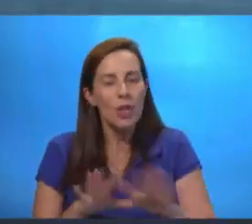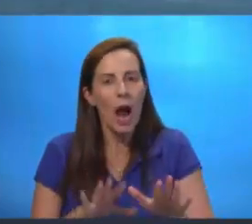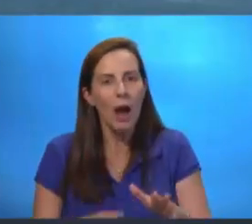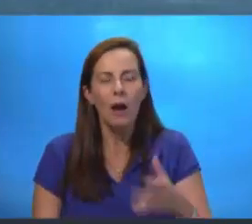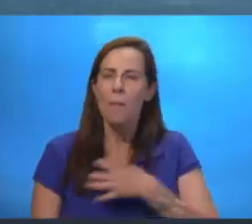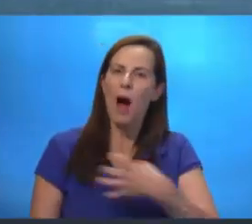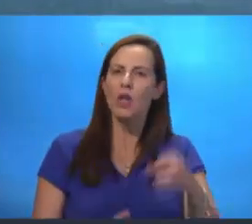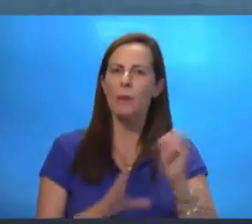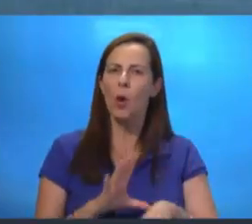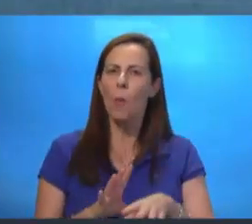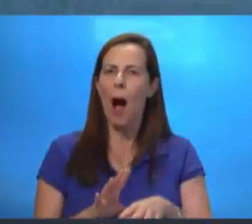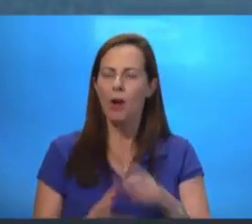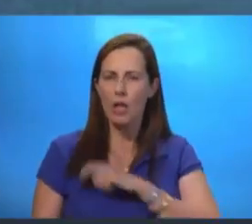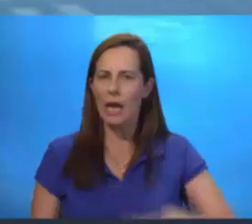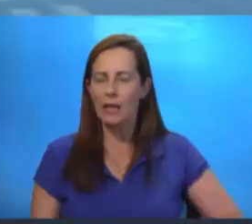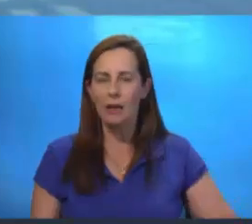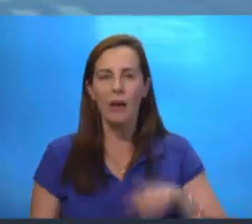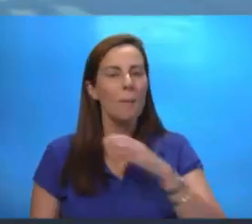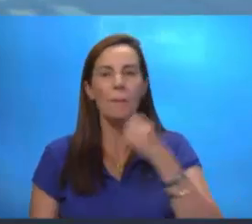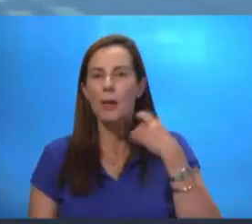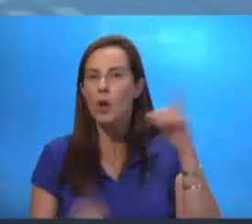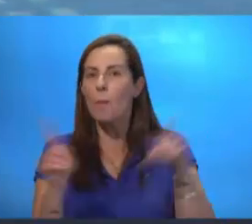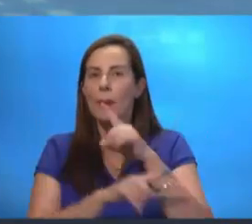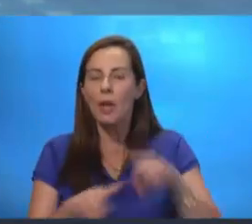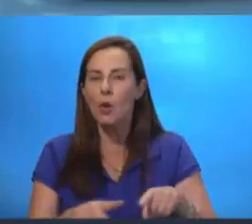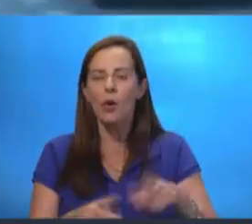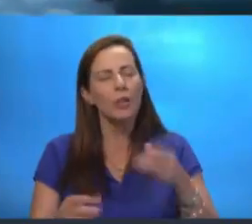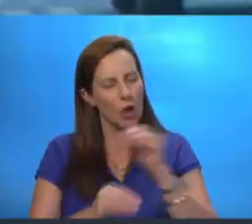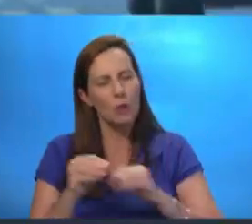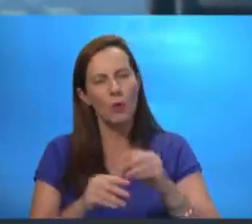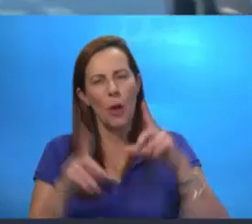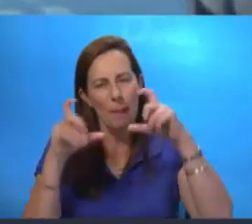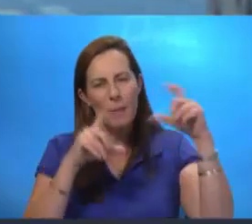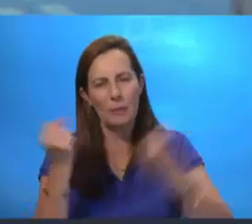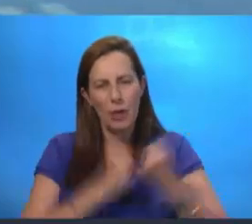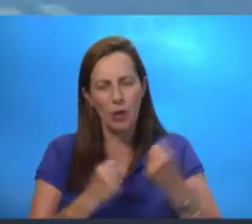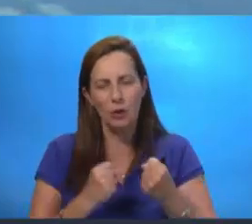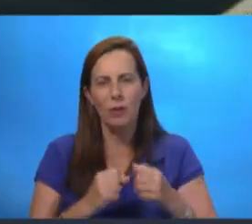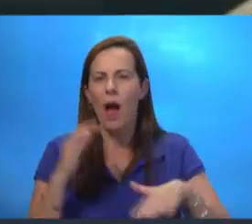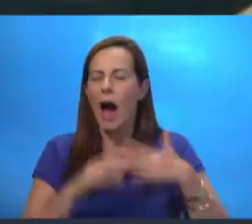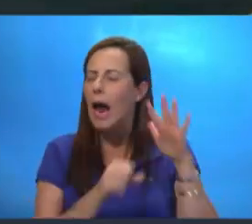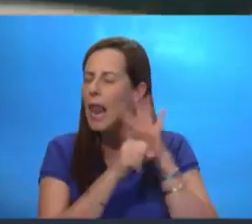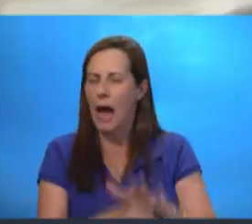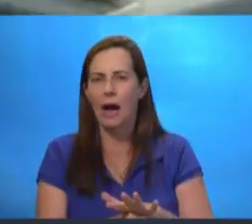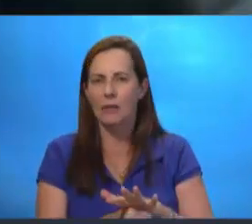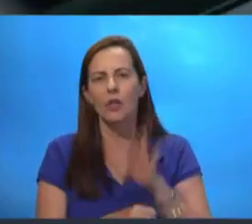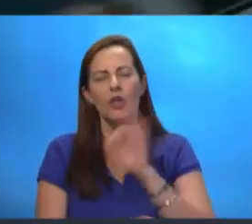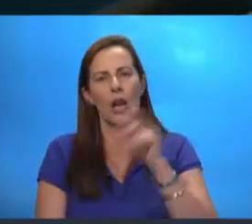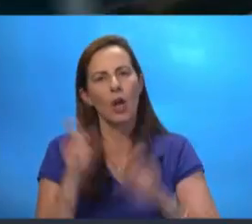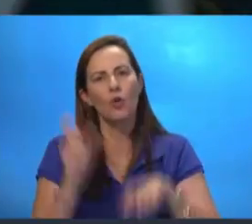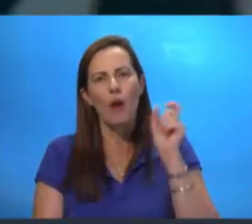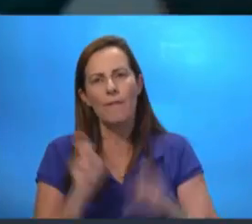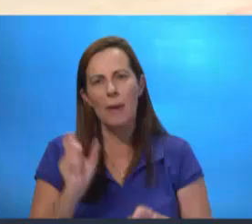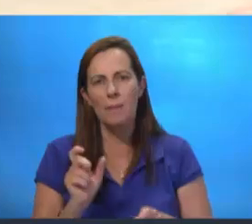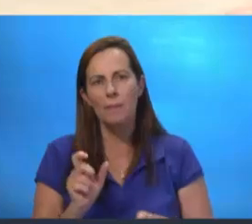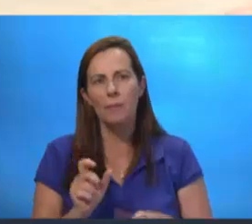קופת העירייה. בראשון לציון ביטלו לאחרונה את השימוש במצלמות הניידות אחרי לחץ מסיבי מצד התושבים. היו